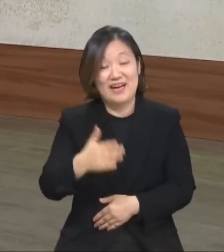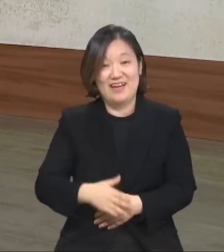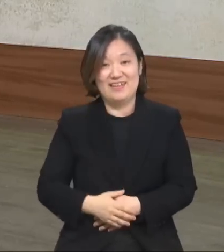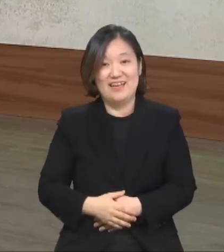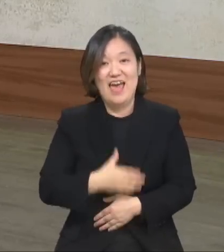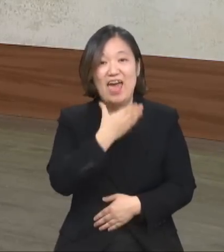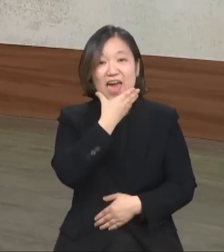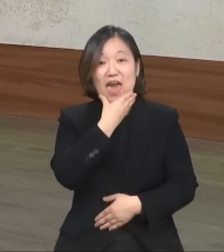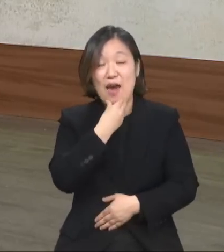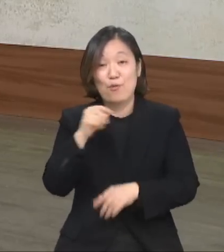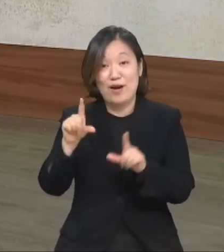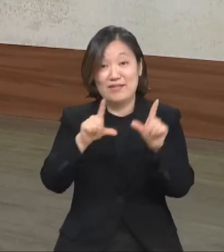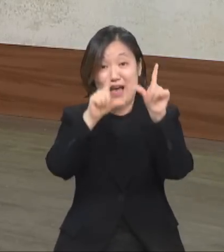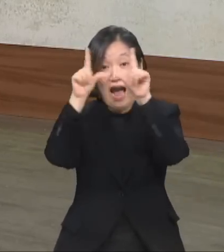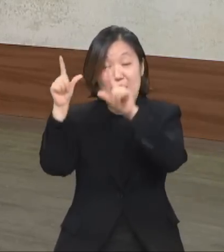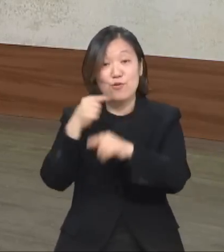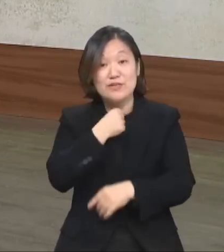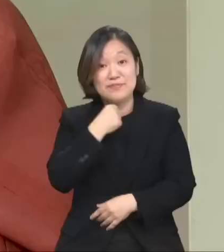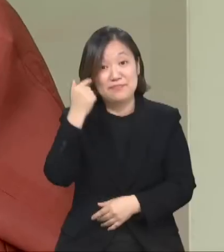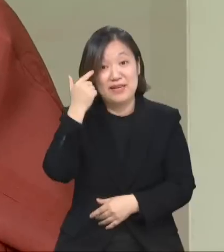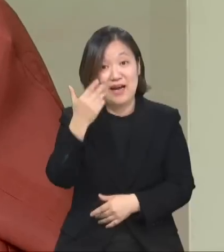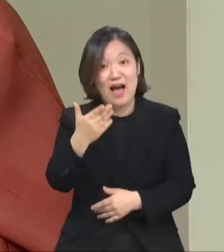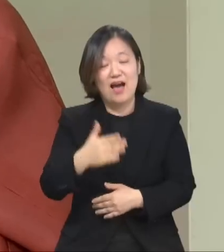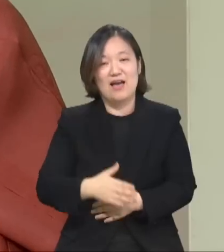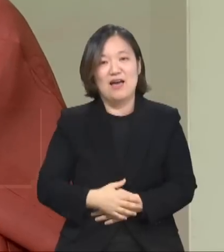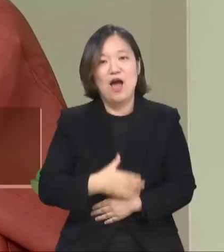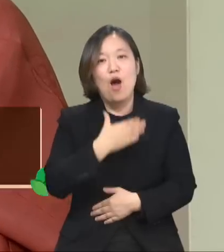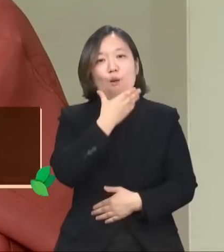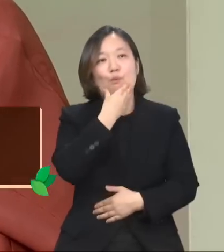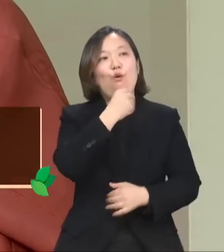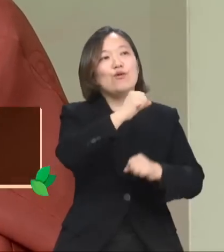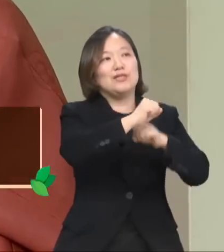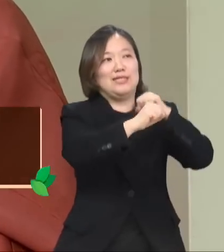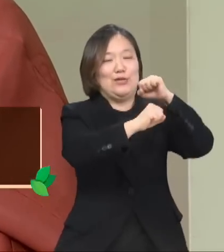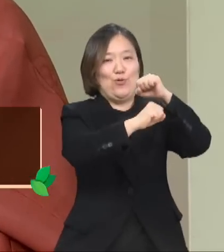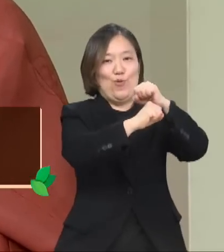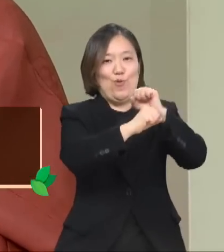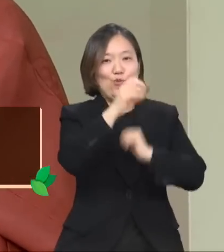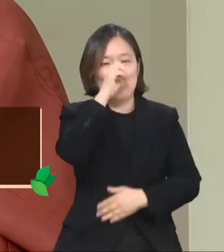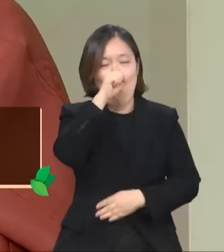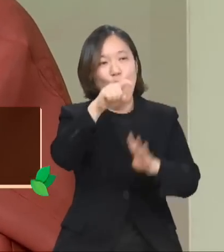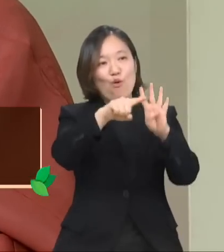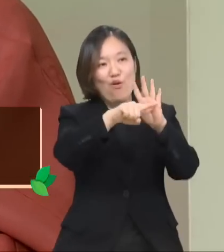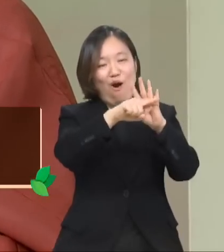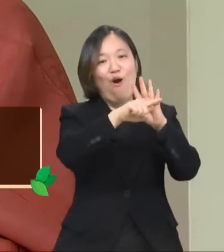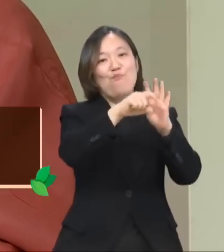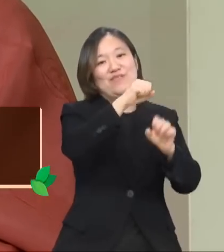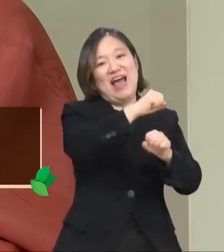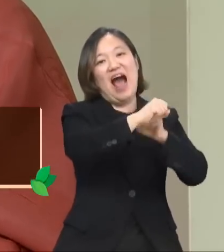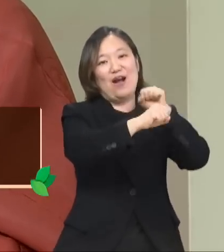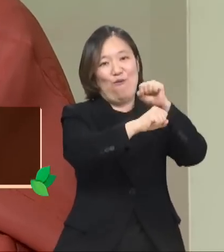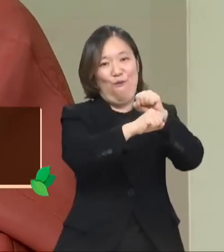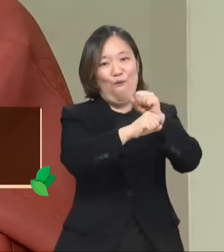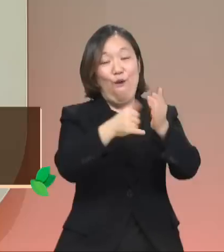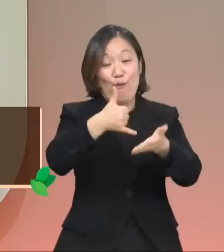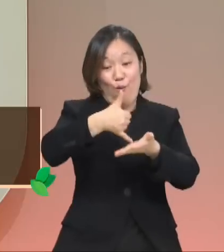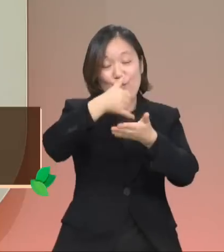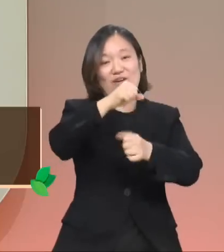행복한 삶을 창조하고 싶습니까 곡을 지으십시오 선업을 지으십시오 공덕을